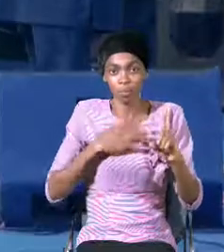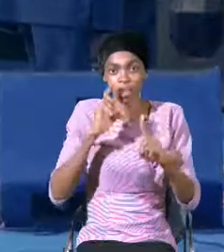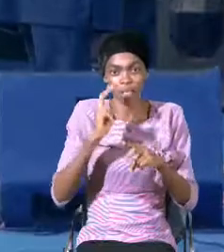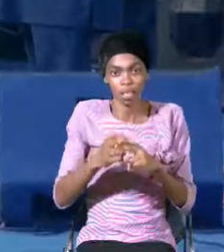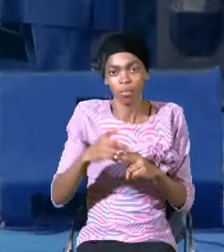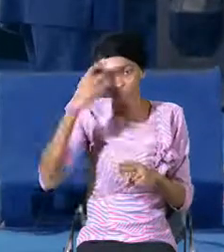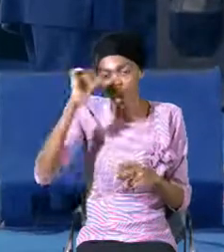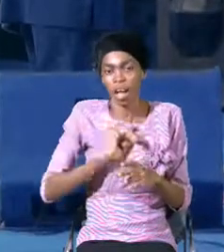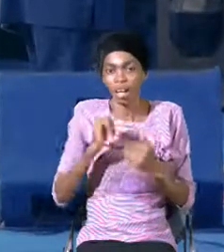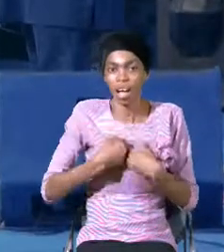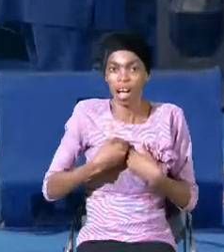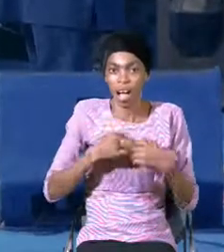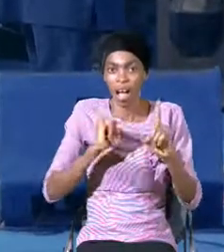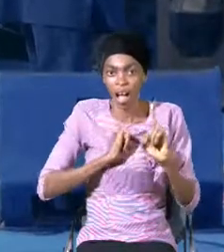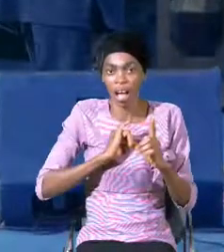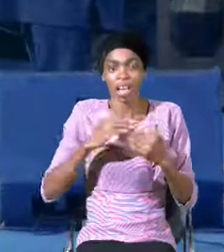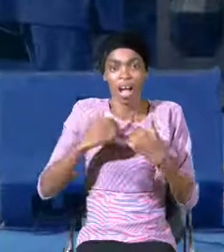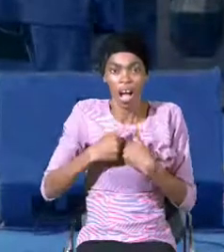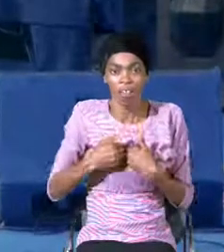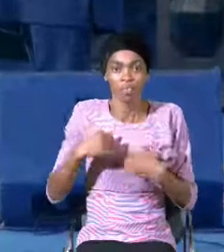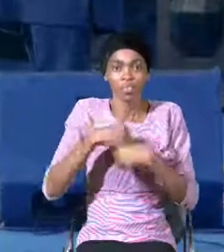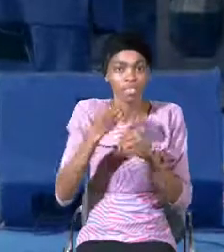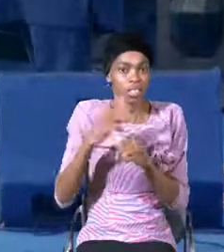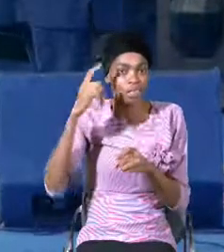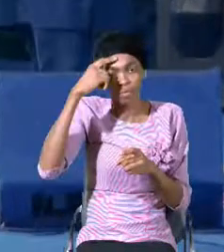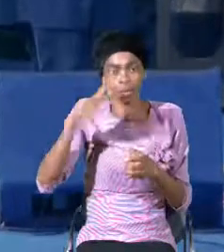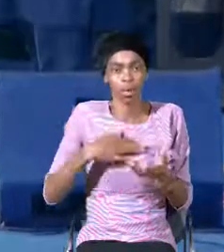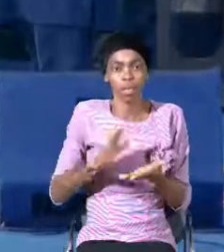j'ai formé et que j'ai fait.